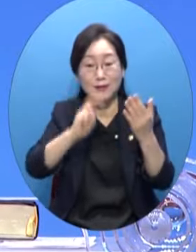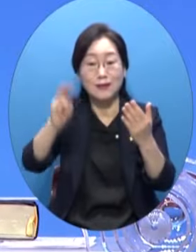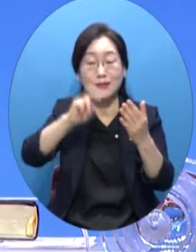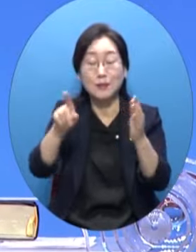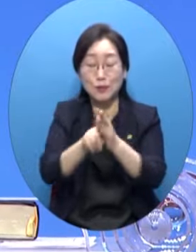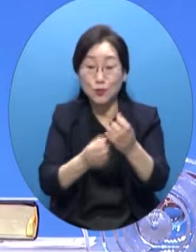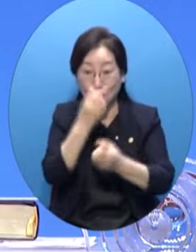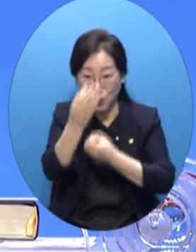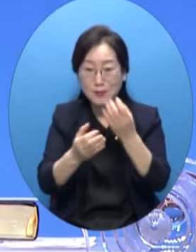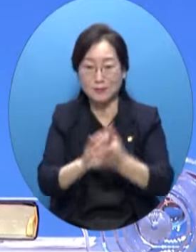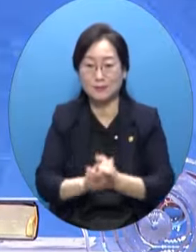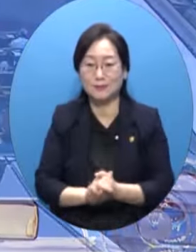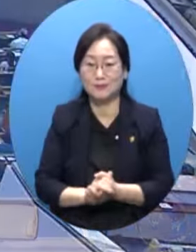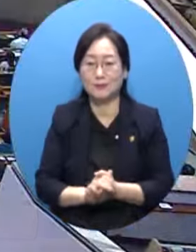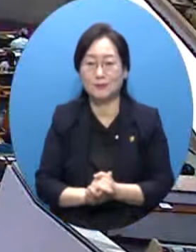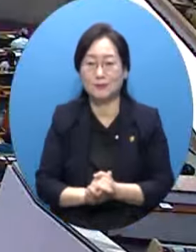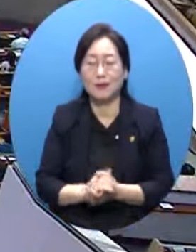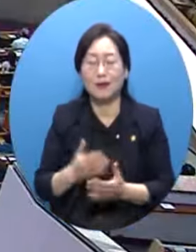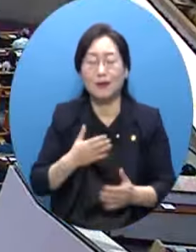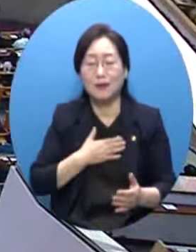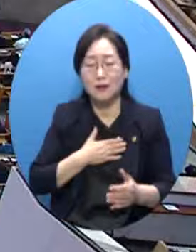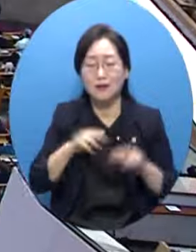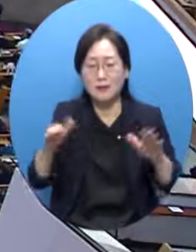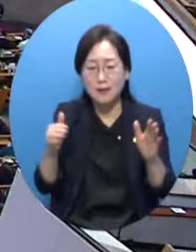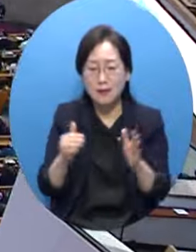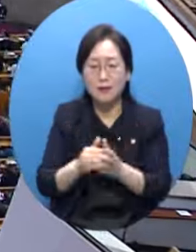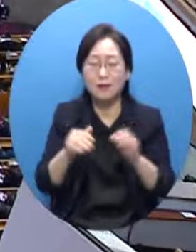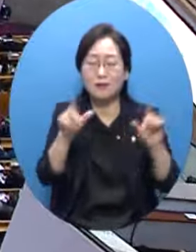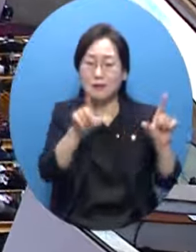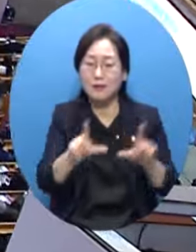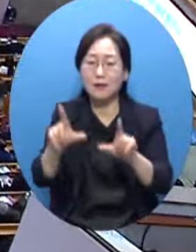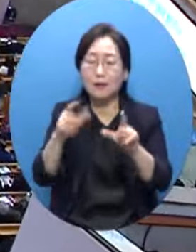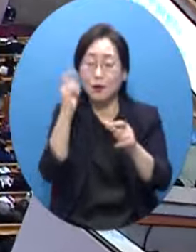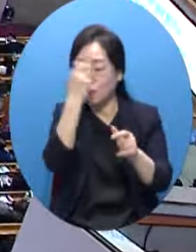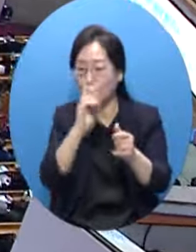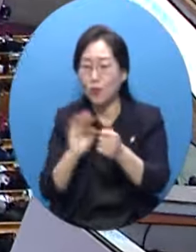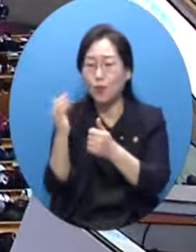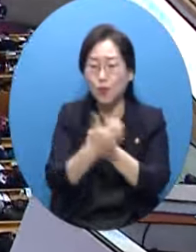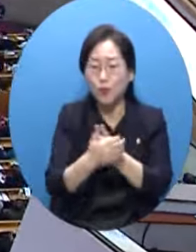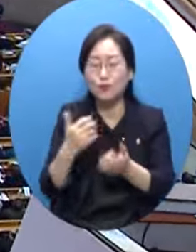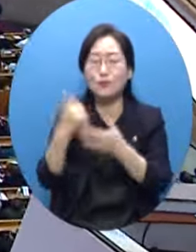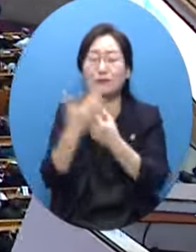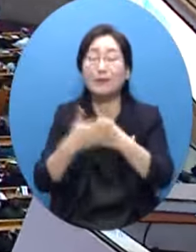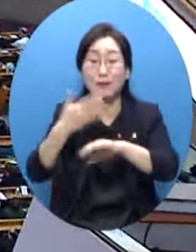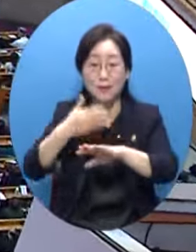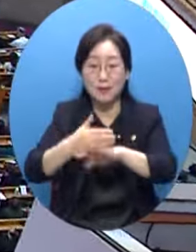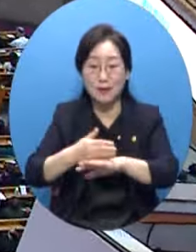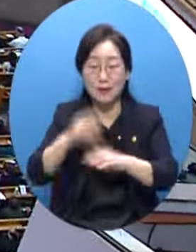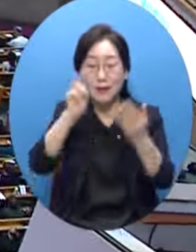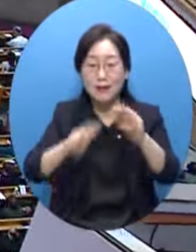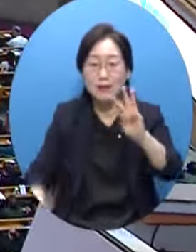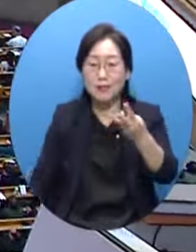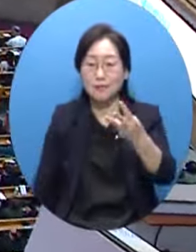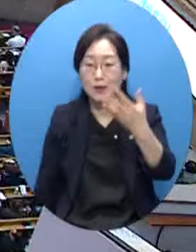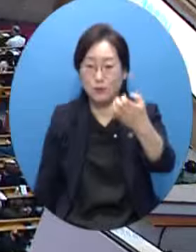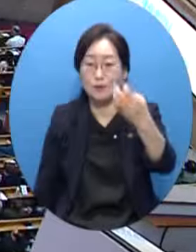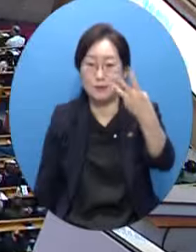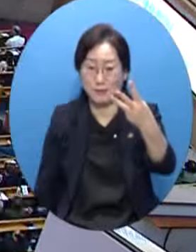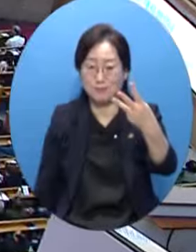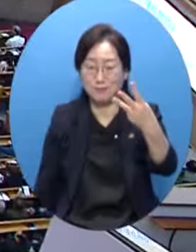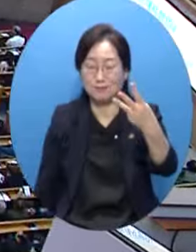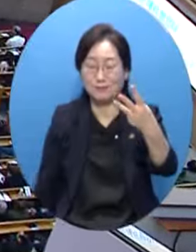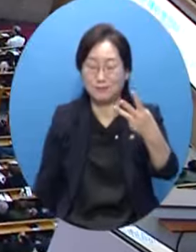믿음을 고백합니다. 나를 지금까지 살피시고 보호하시고 인도해 주님의 은혜를 감사하며 찬송가 393장을